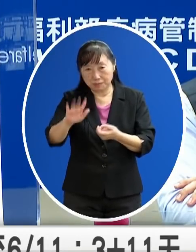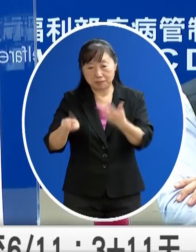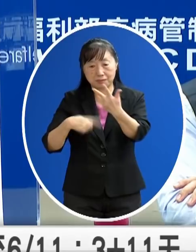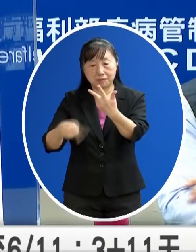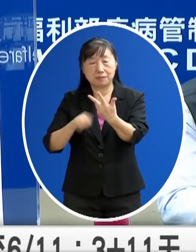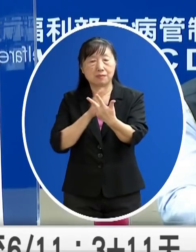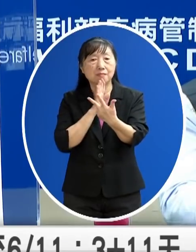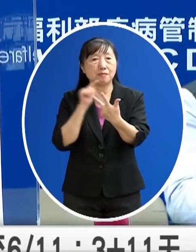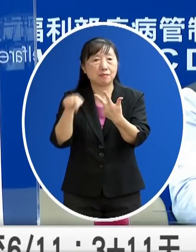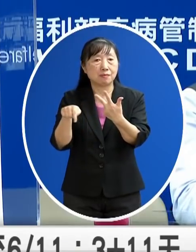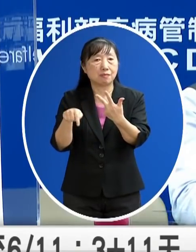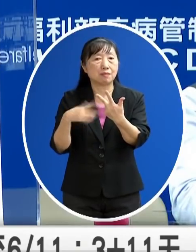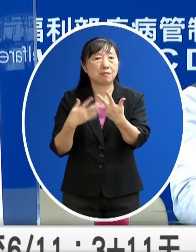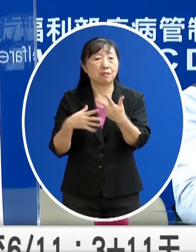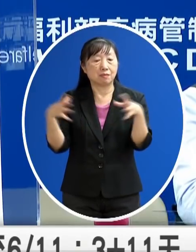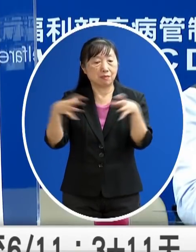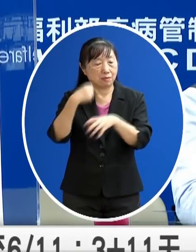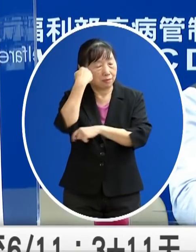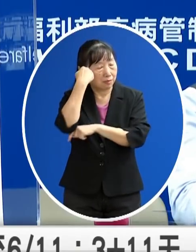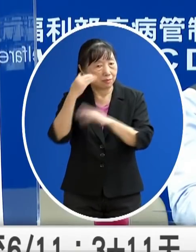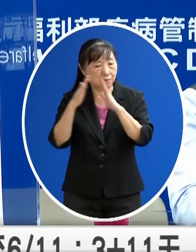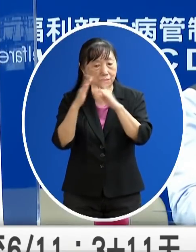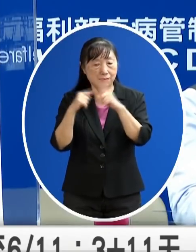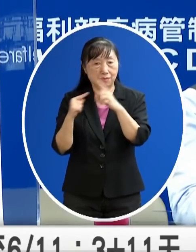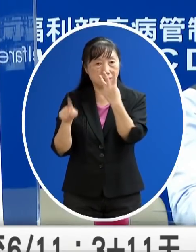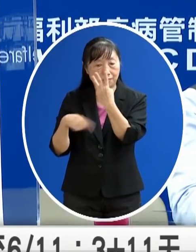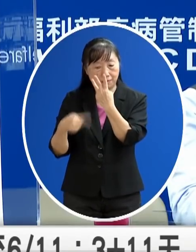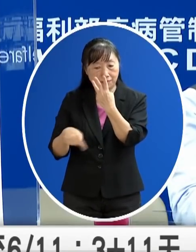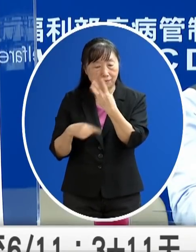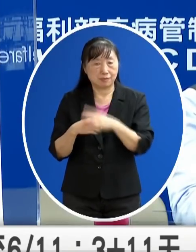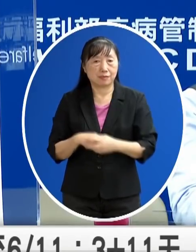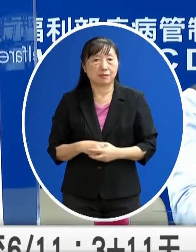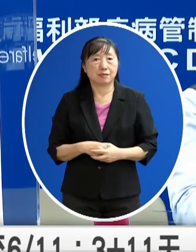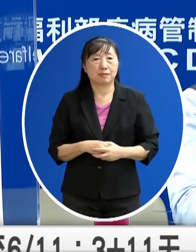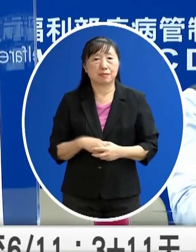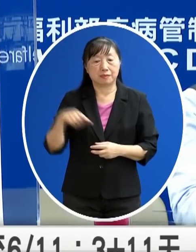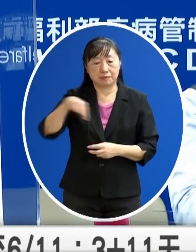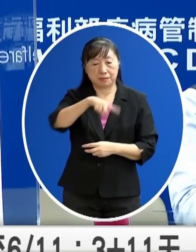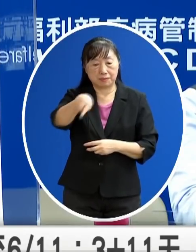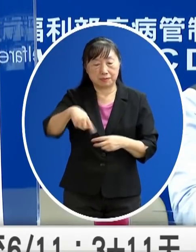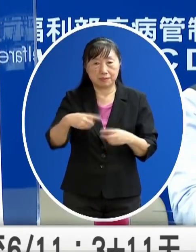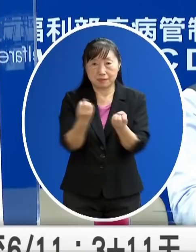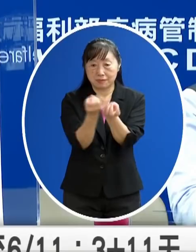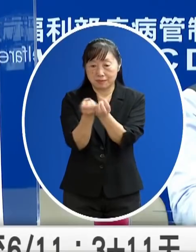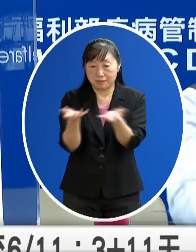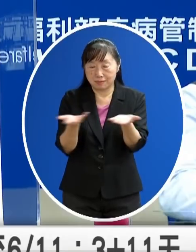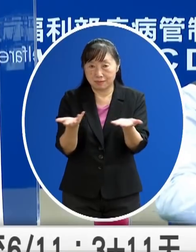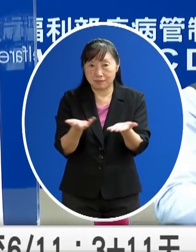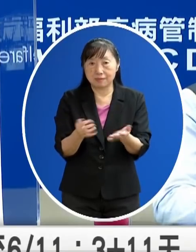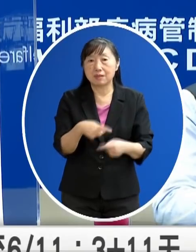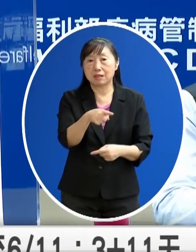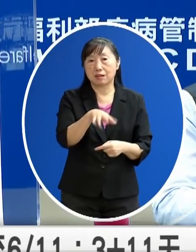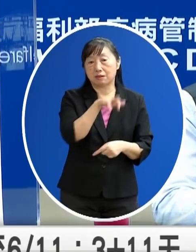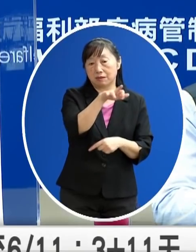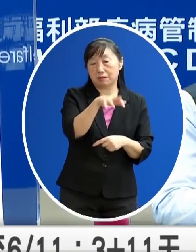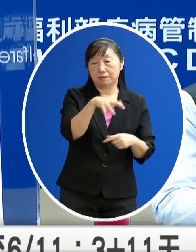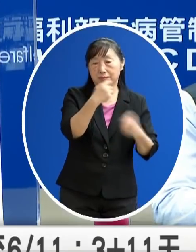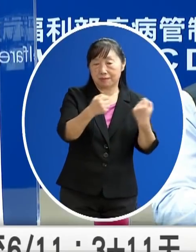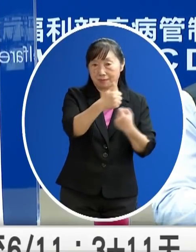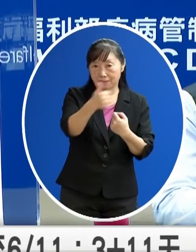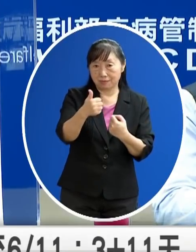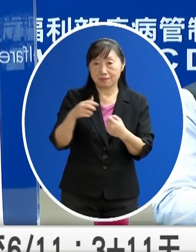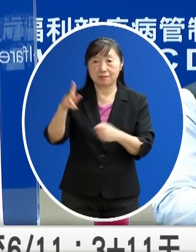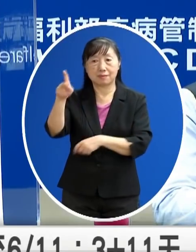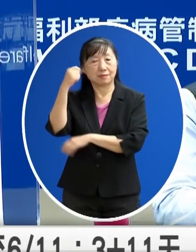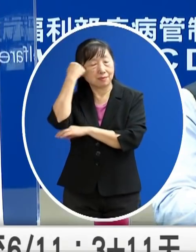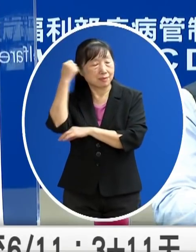然后确诊的同住家属有三人。那整体这个事件哈，机师跟旅馆感染的事件里面，